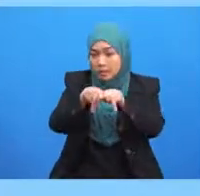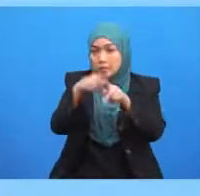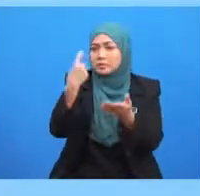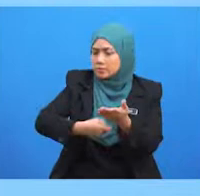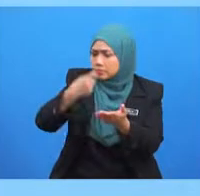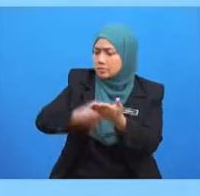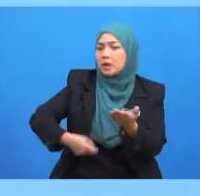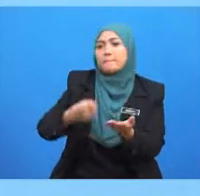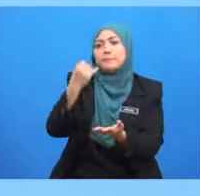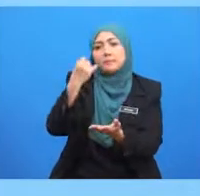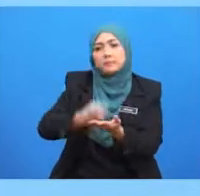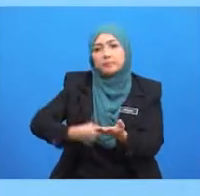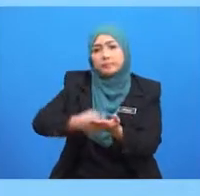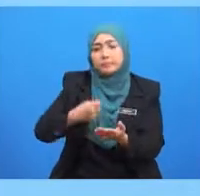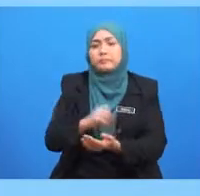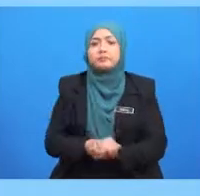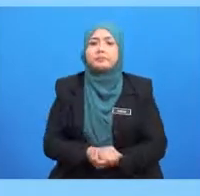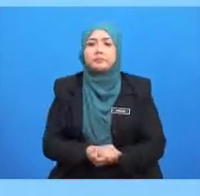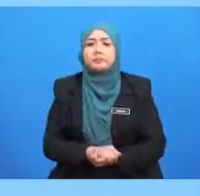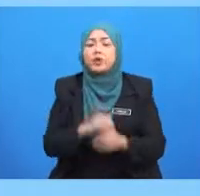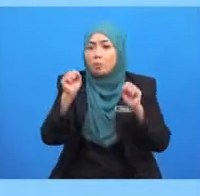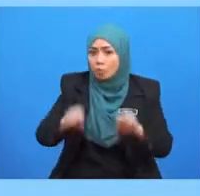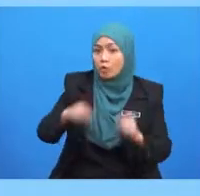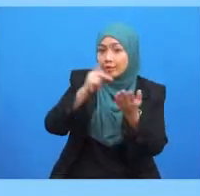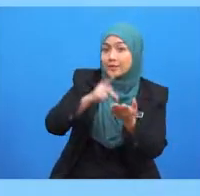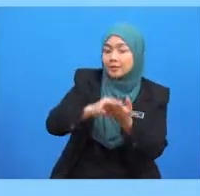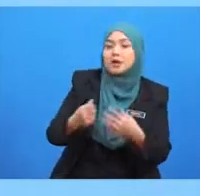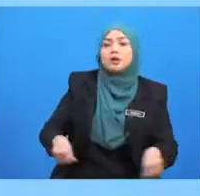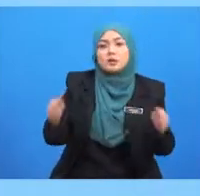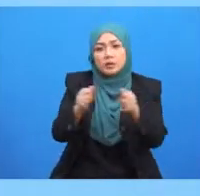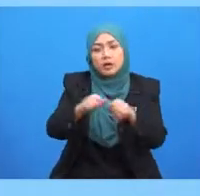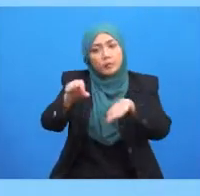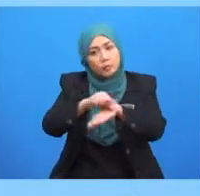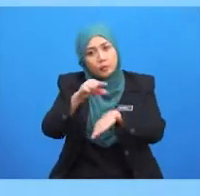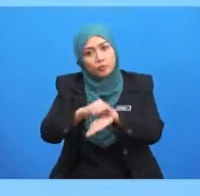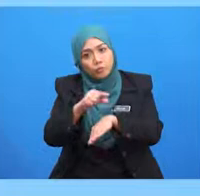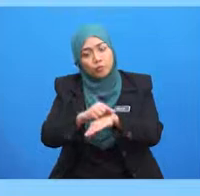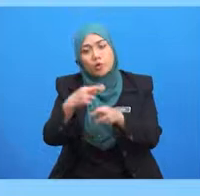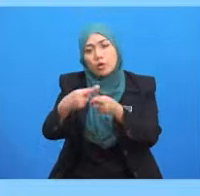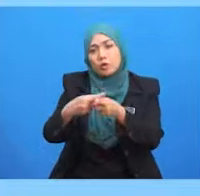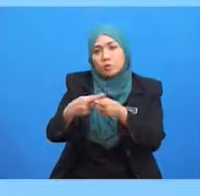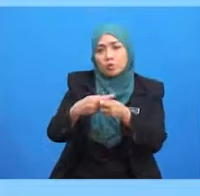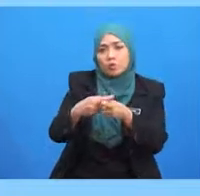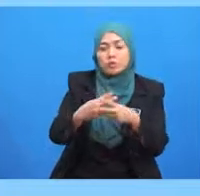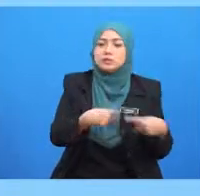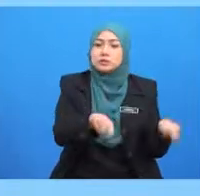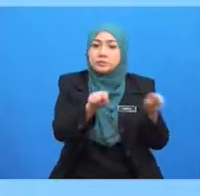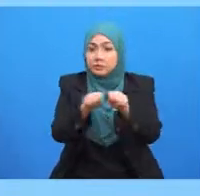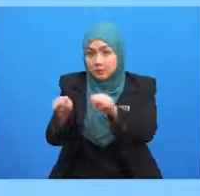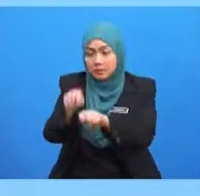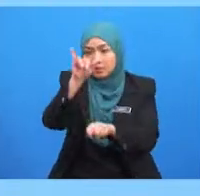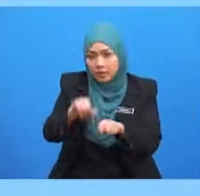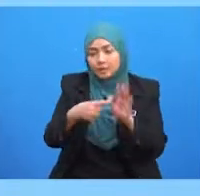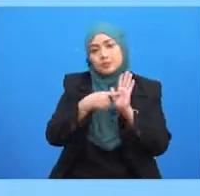gubahan Bone dihitung dengan menggunakan rumus seperti dipaparkan